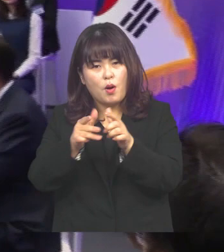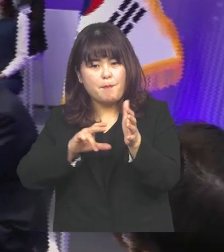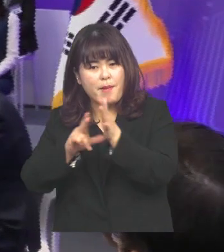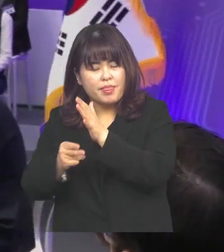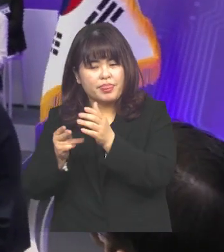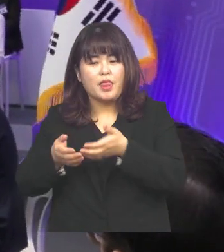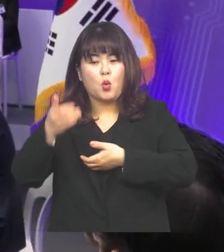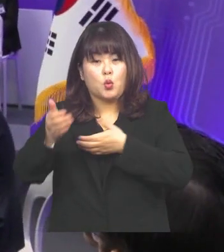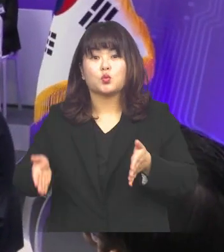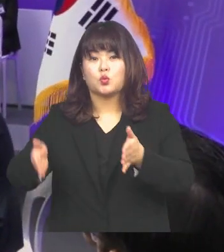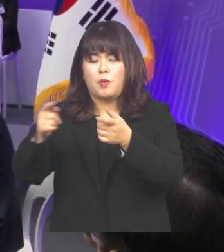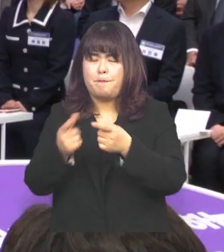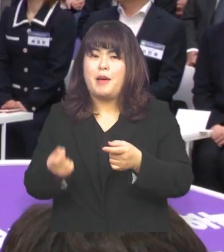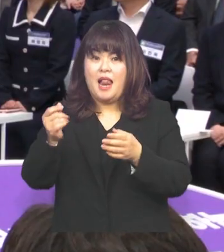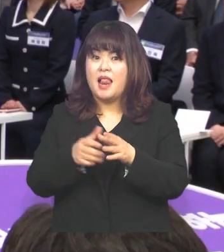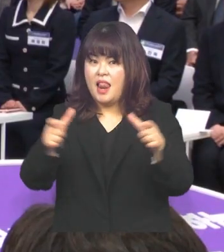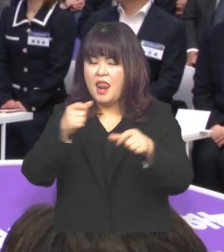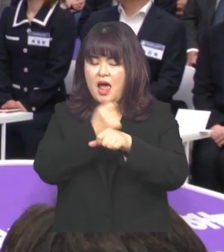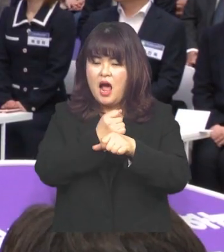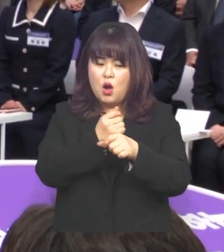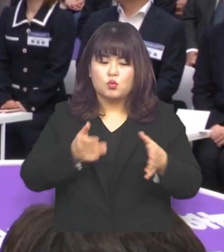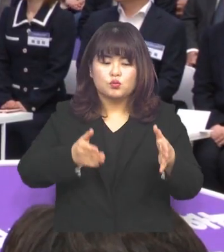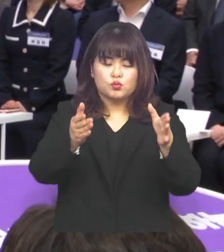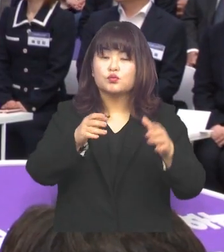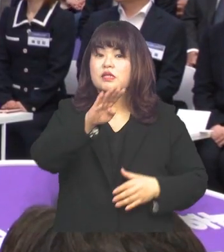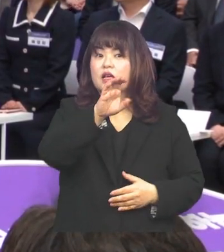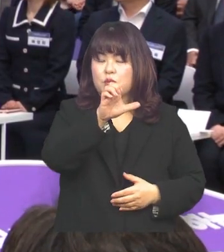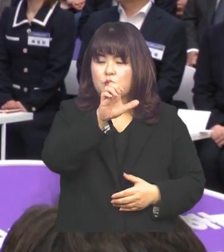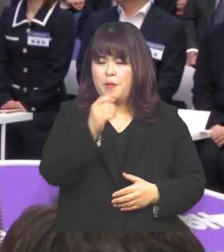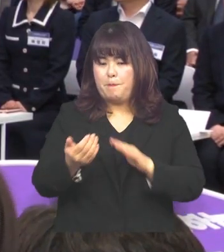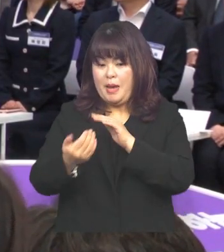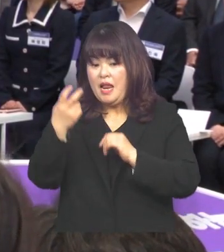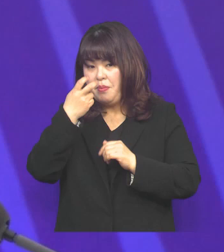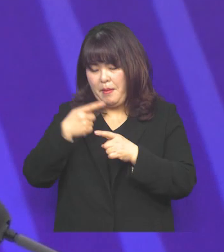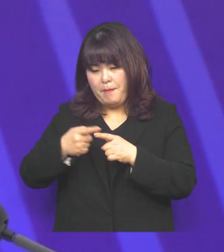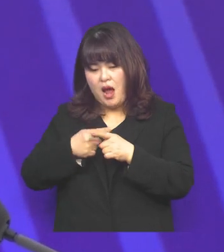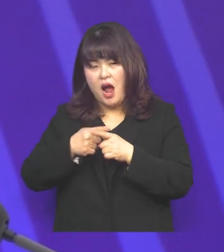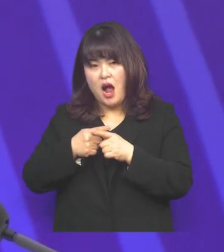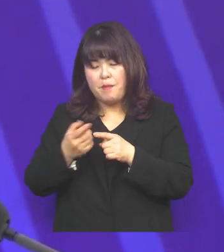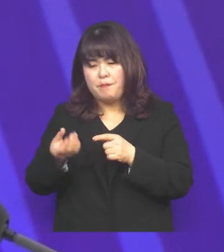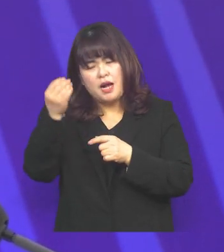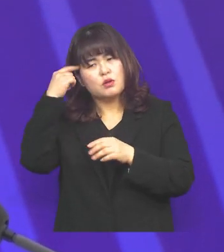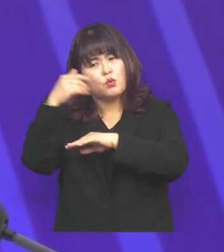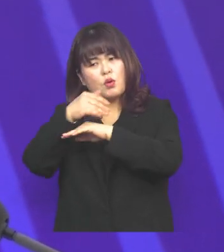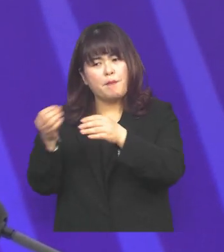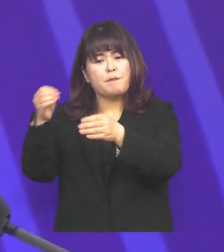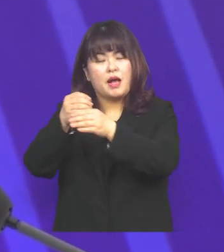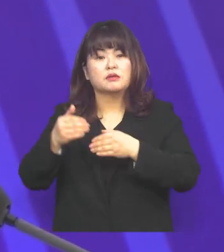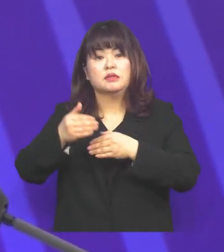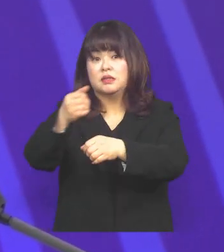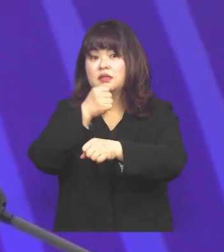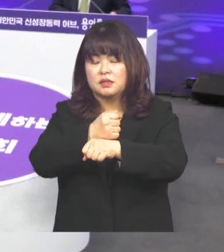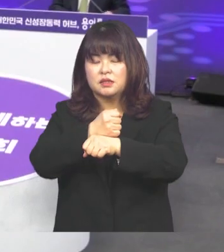건설 등을 조속히 추진하고 국도 45호선 확장과 관련해 예비타당성 조사나 상위계획 반영 등의 절차를 신속히